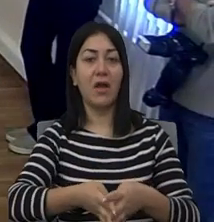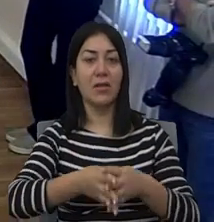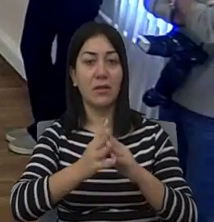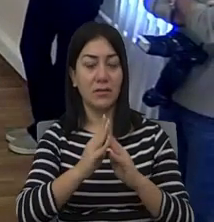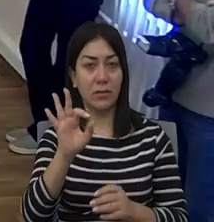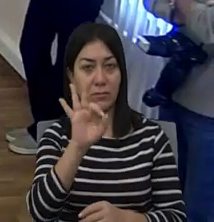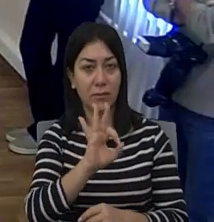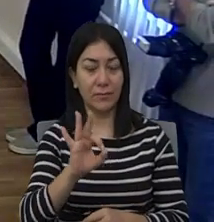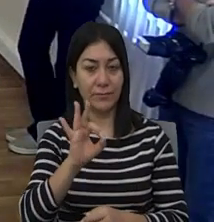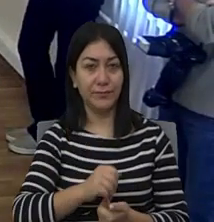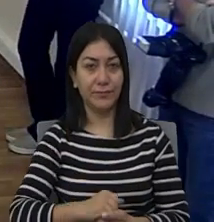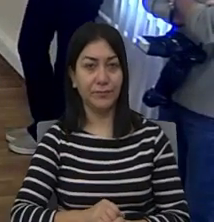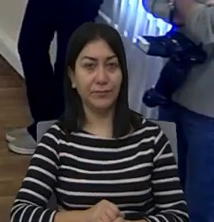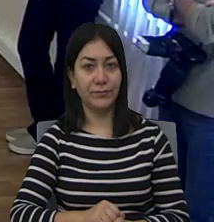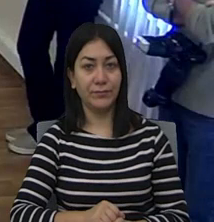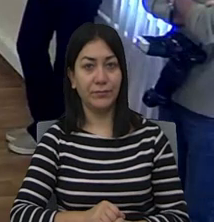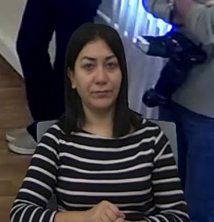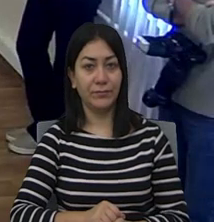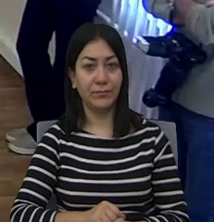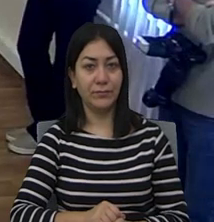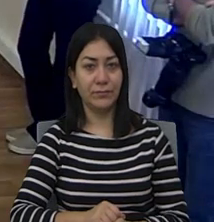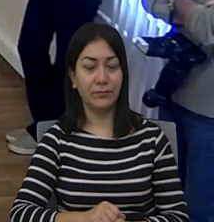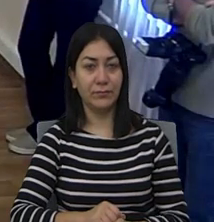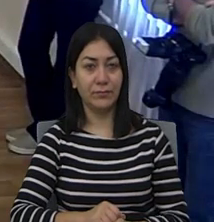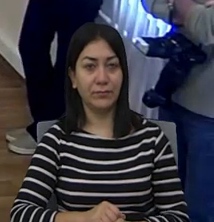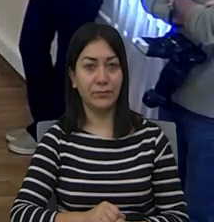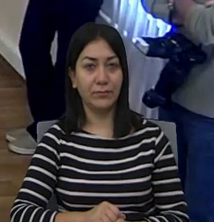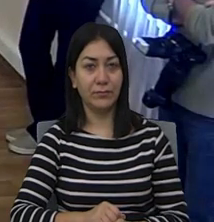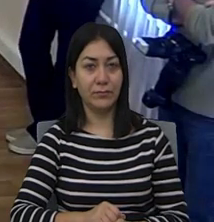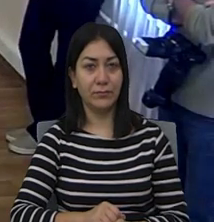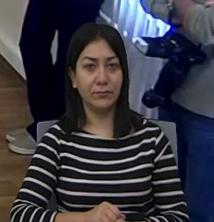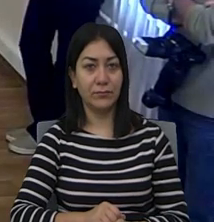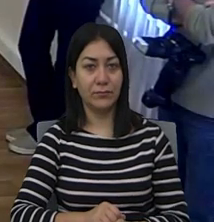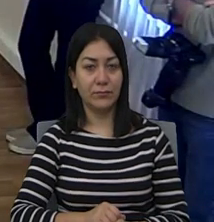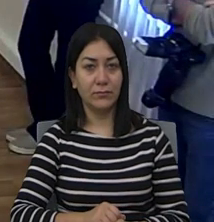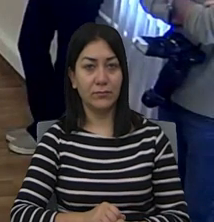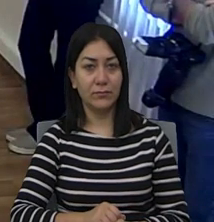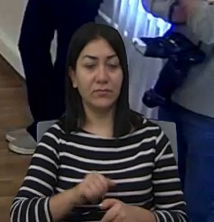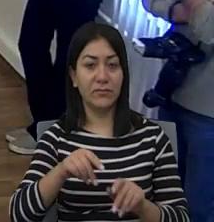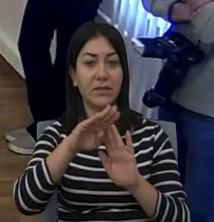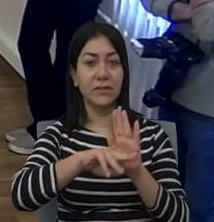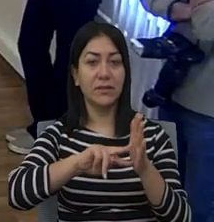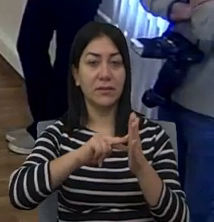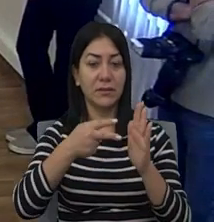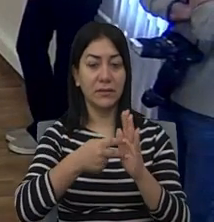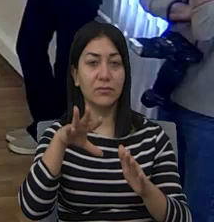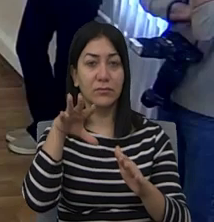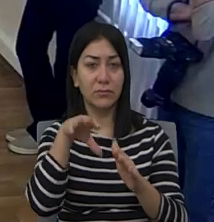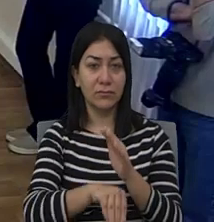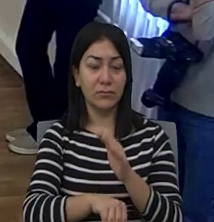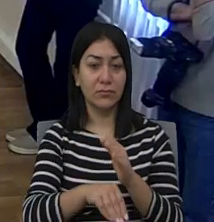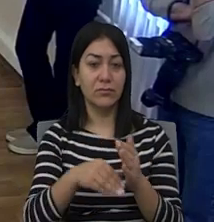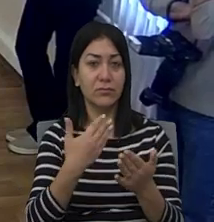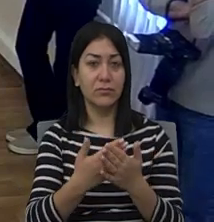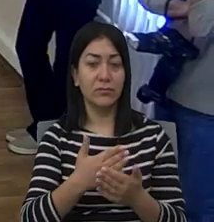some of our university teachers to become themselves trainers. Այս ծրագիրը ներառում է ներգրավել ուրեմն